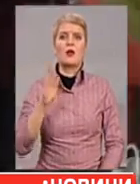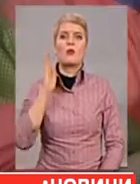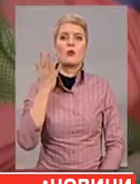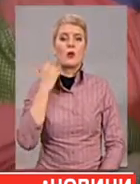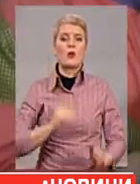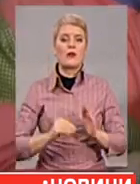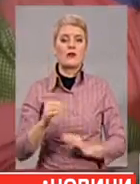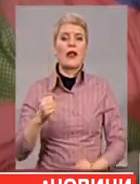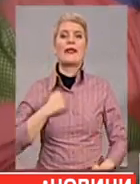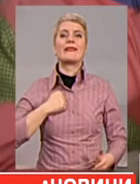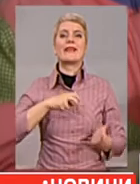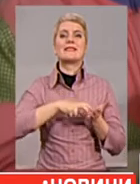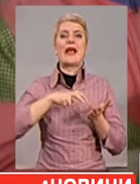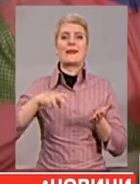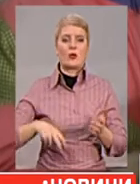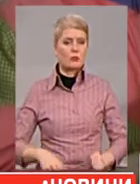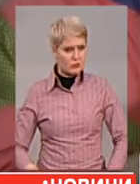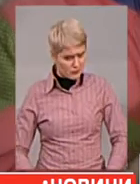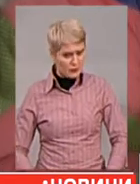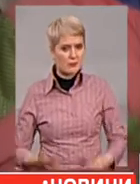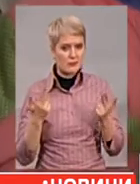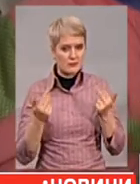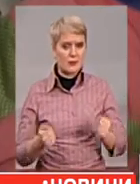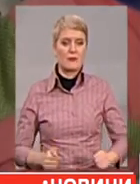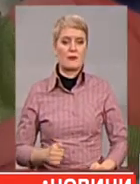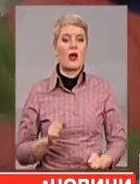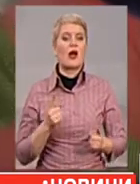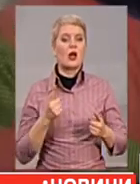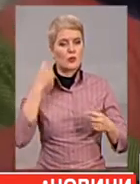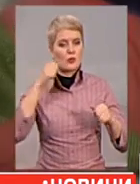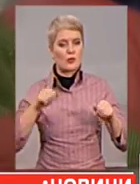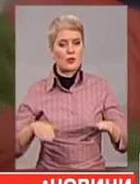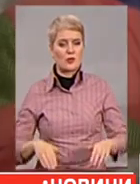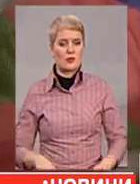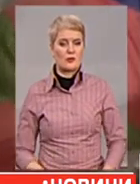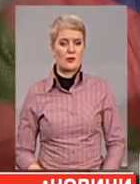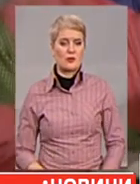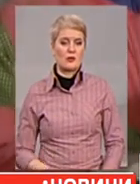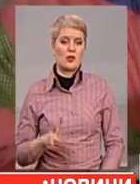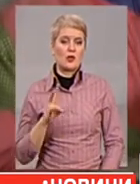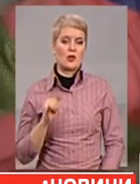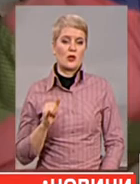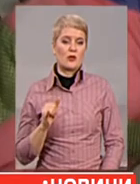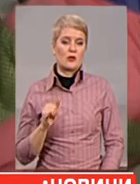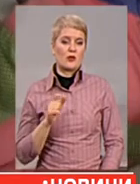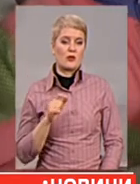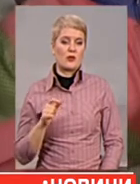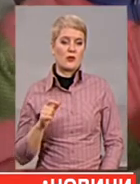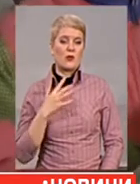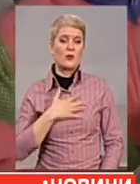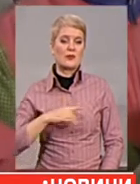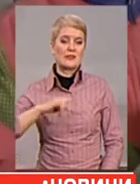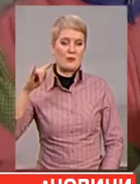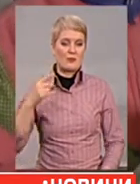виросте. Десантником. Десантником буде? Да. А чого ти прийшов з десантником? Ну, тому що він любить самоліт.